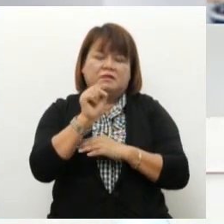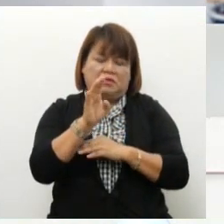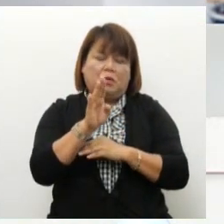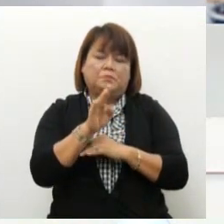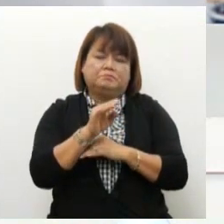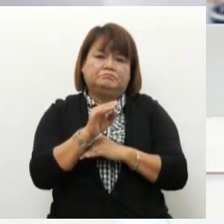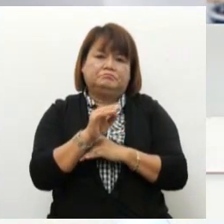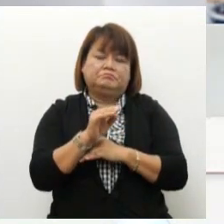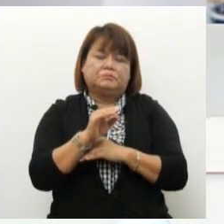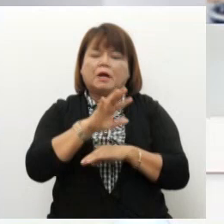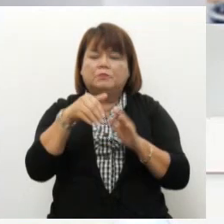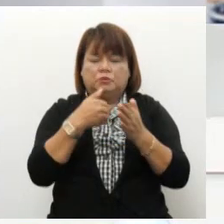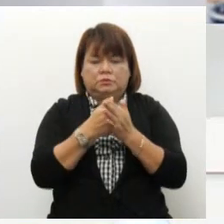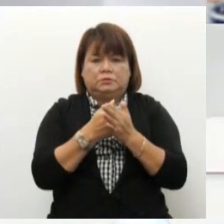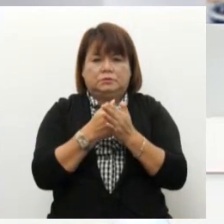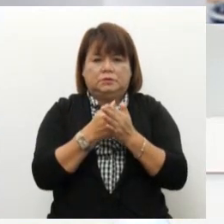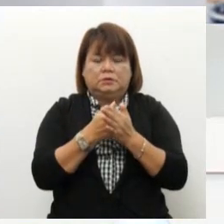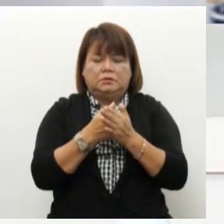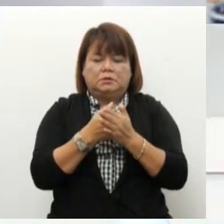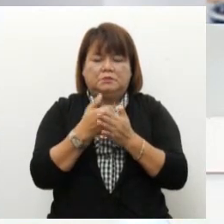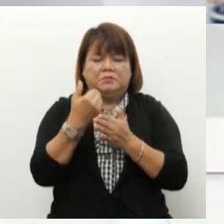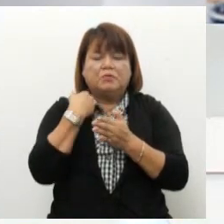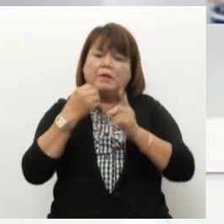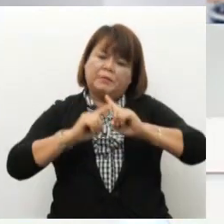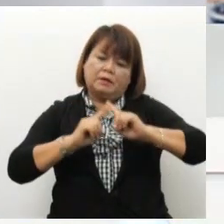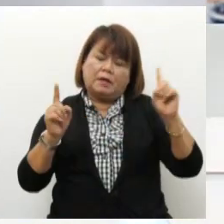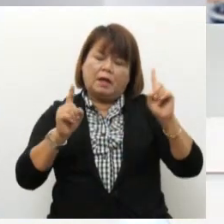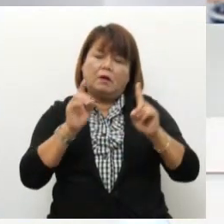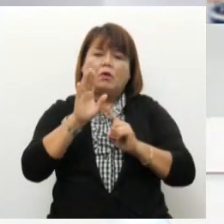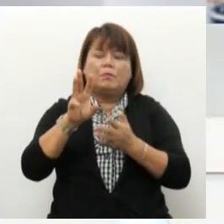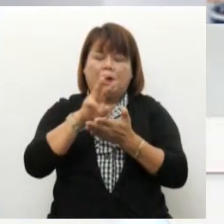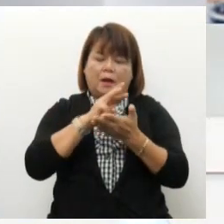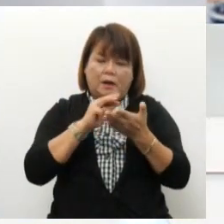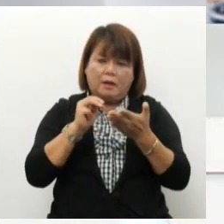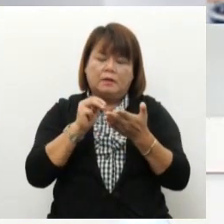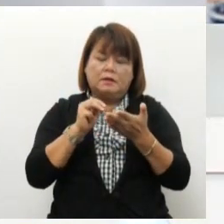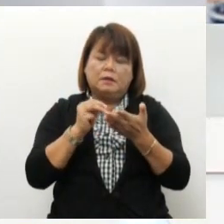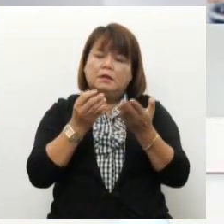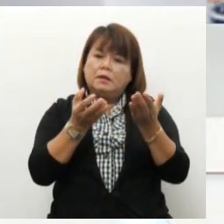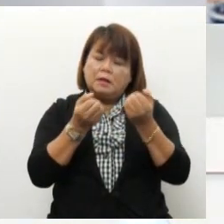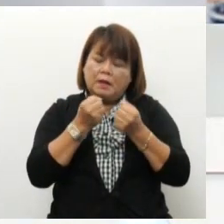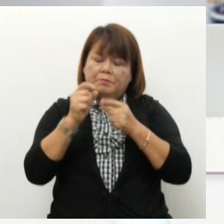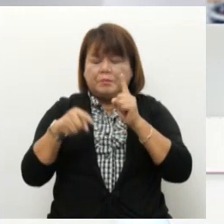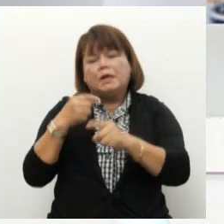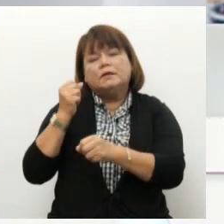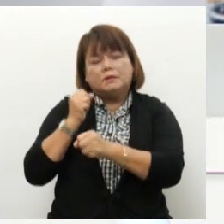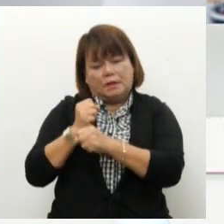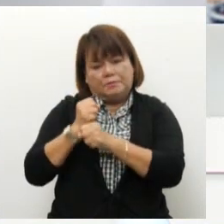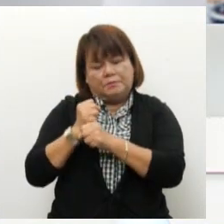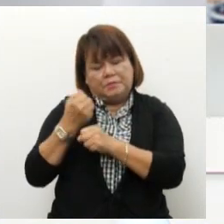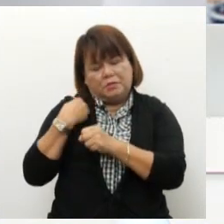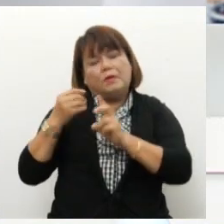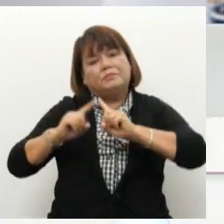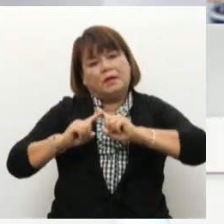ยรวมไปถึงความแตกต่างของมหาวิทยาลัยที่รับไปดำเนินการมีความแตกต่